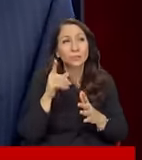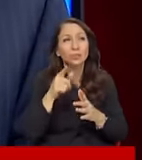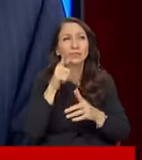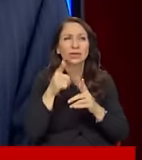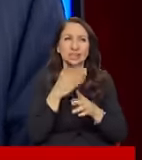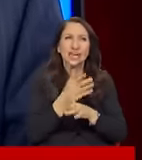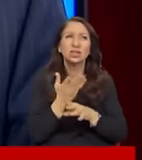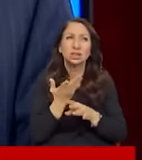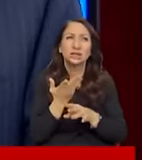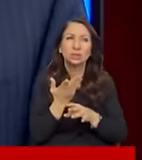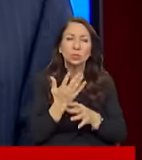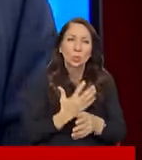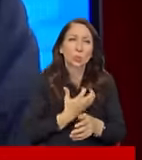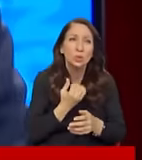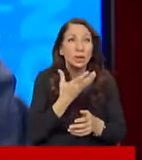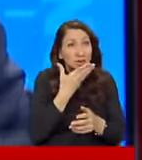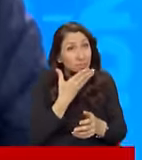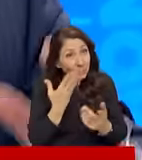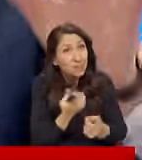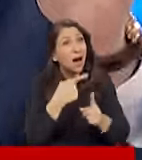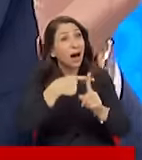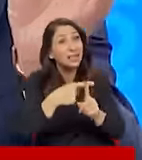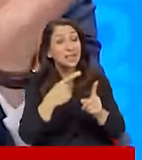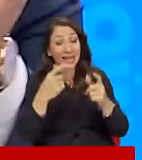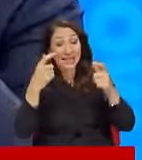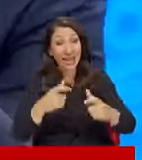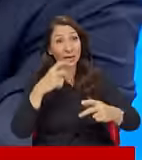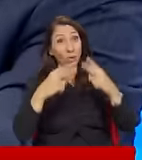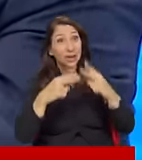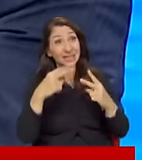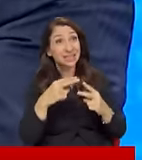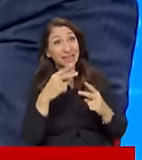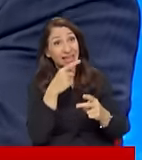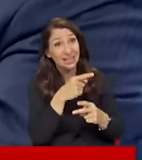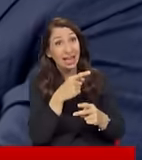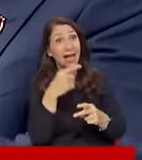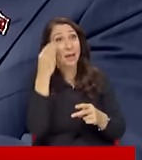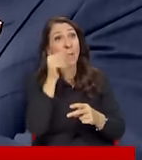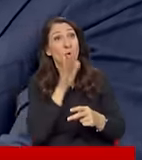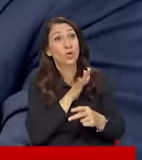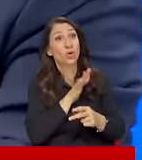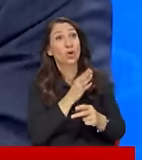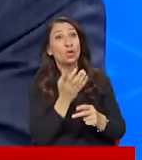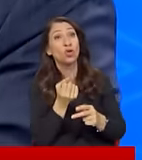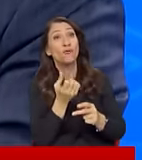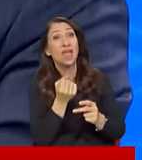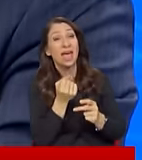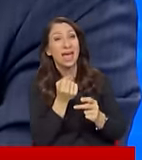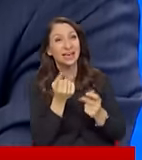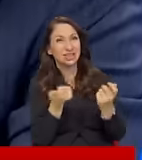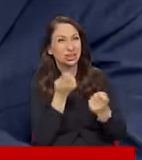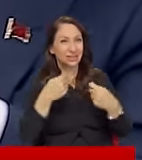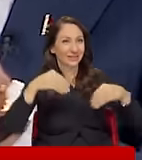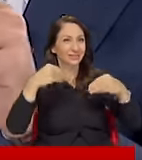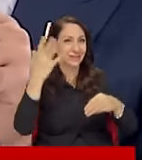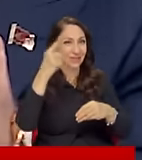görüntüler gerçekten öyle yaralayıcı. Ya bir de üstüne üstlük, yani kent lokantası üzerinden Ekrem İmamoğlu'nun köfteciliğine laf